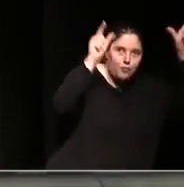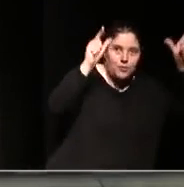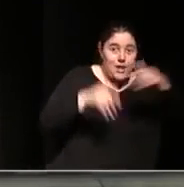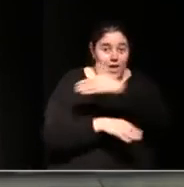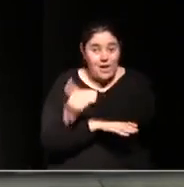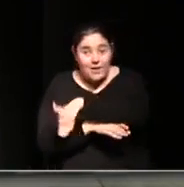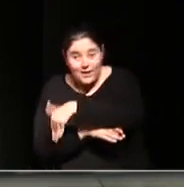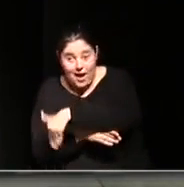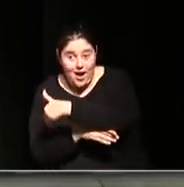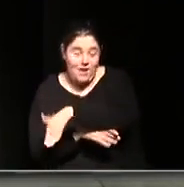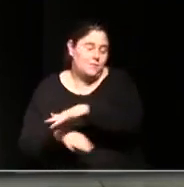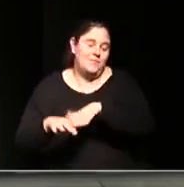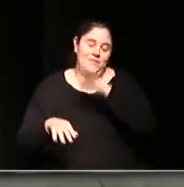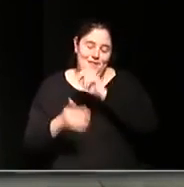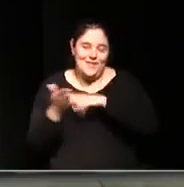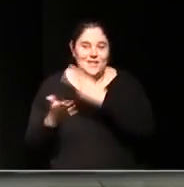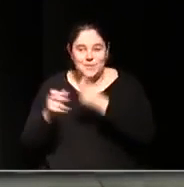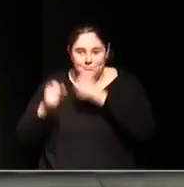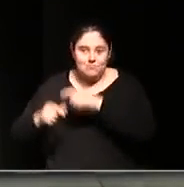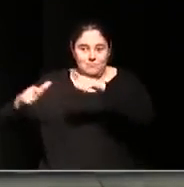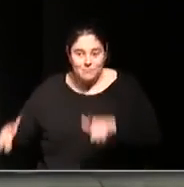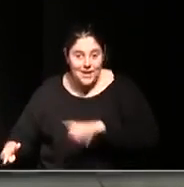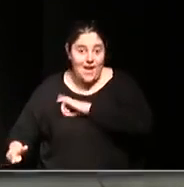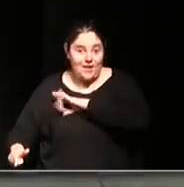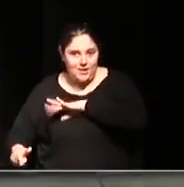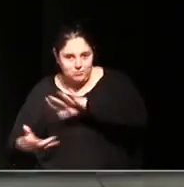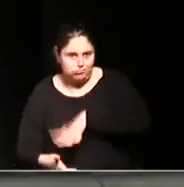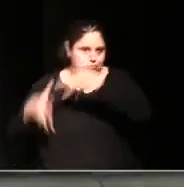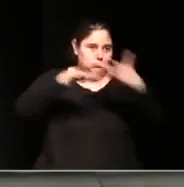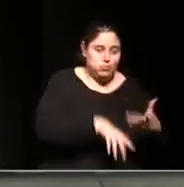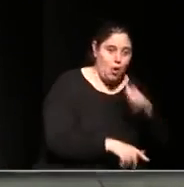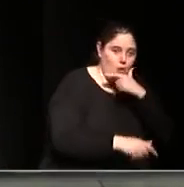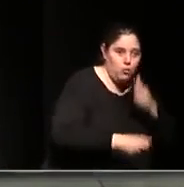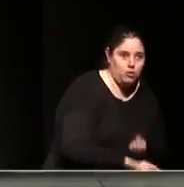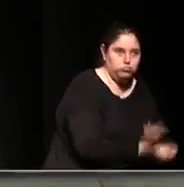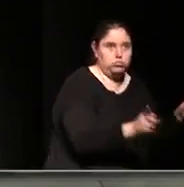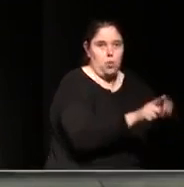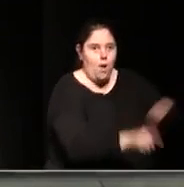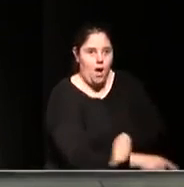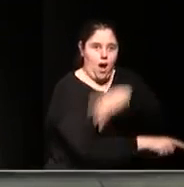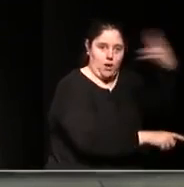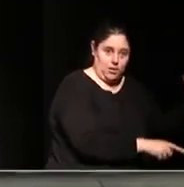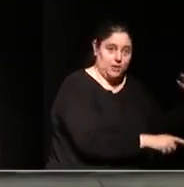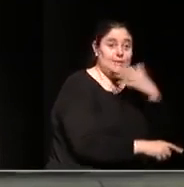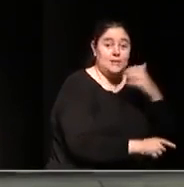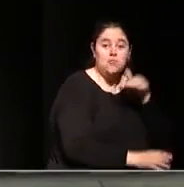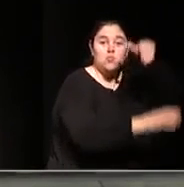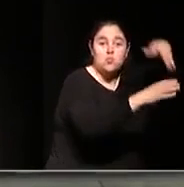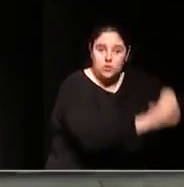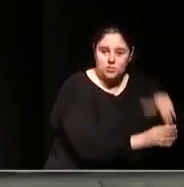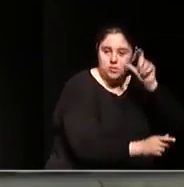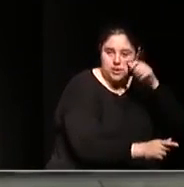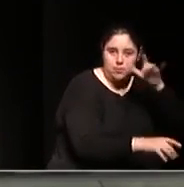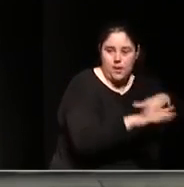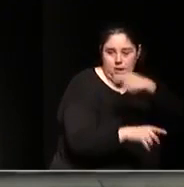dels pantans, en roig, verd, violeta, l'arc-iris sencer, votant pel Xavier Domènech per